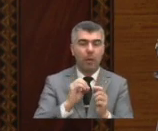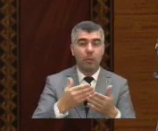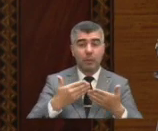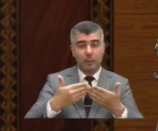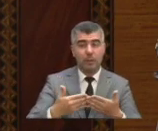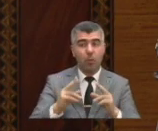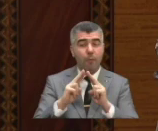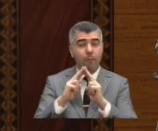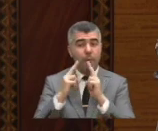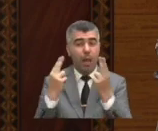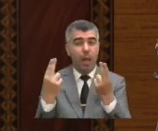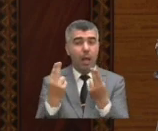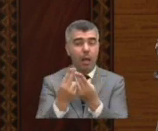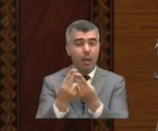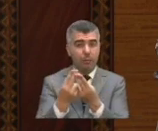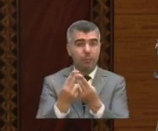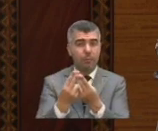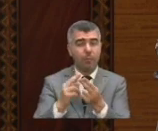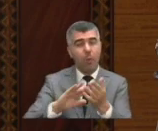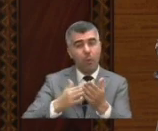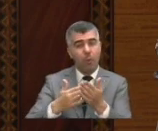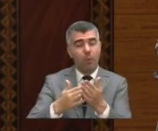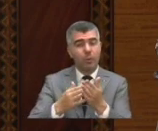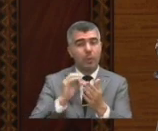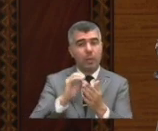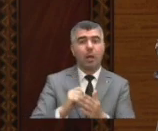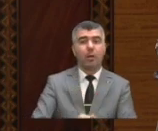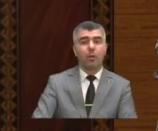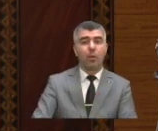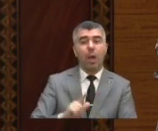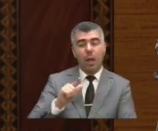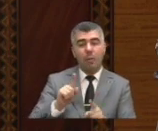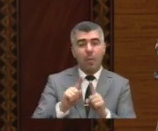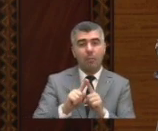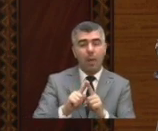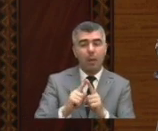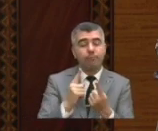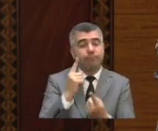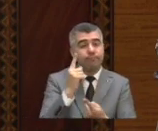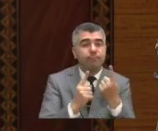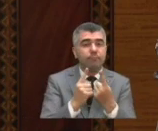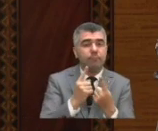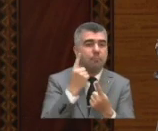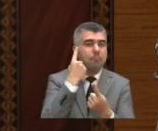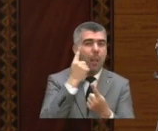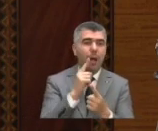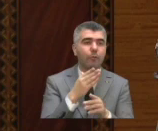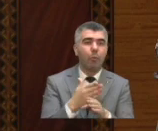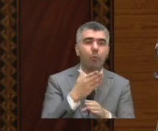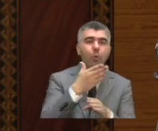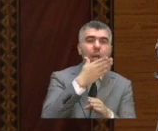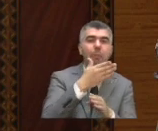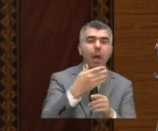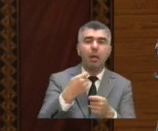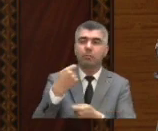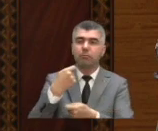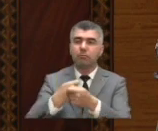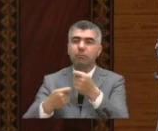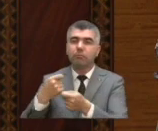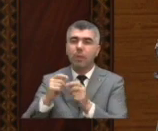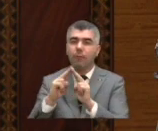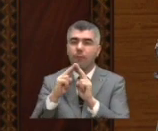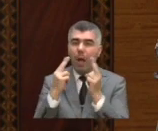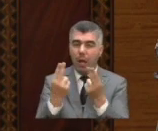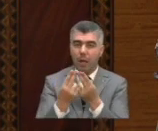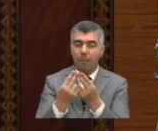الدوليه التي يكتنفها عدم اليقين بشان افاق النمو الاقتصادي العالمي فان مشروع